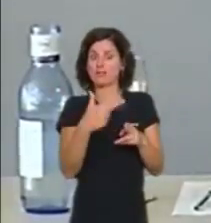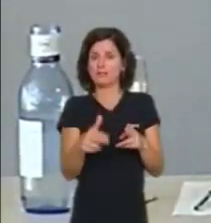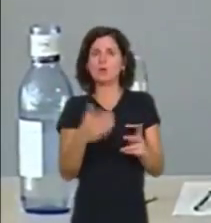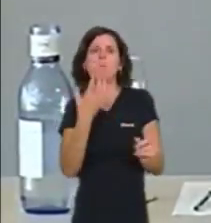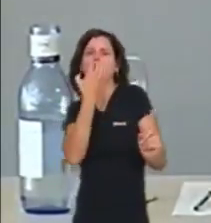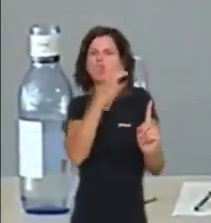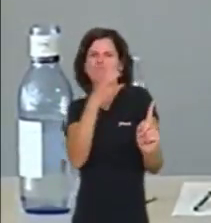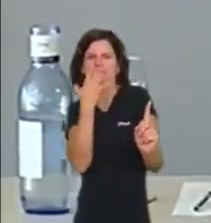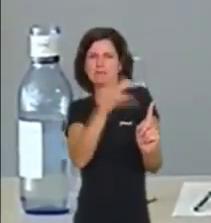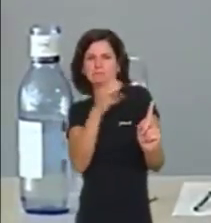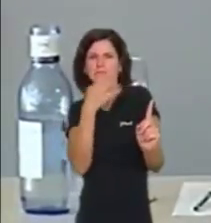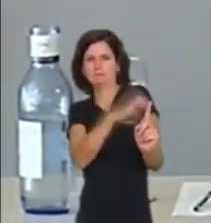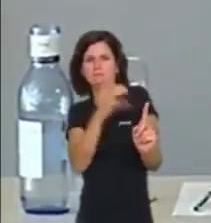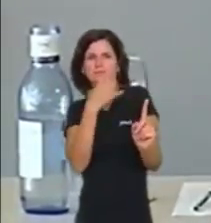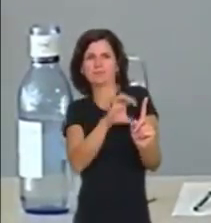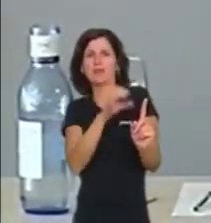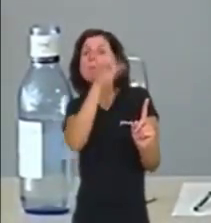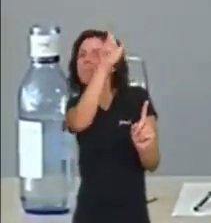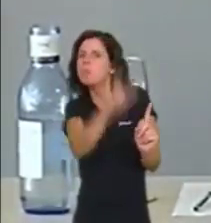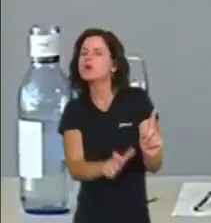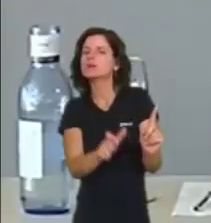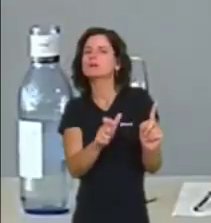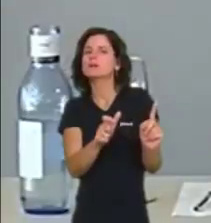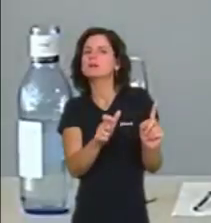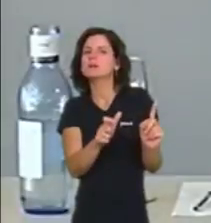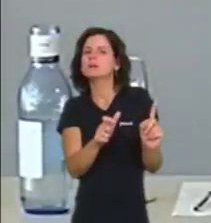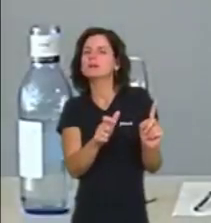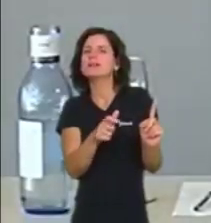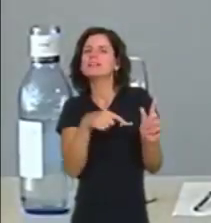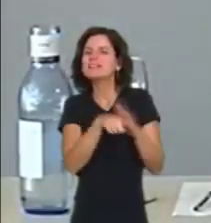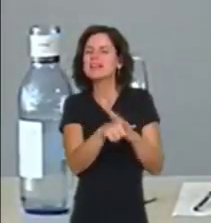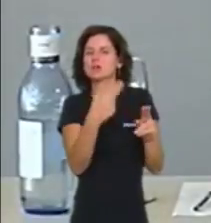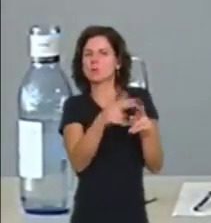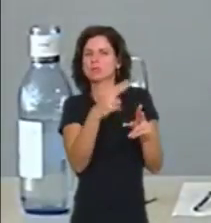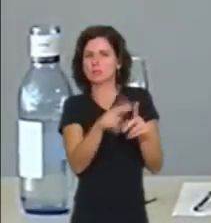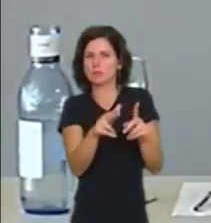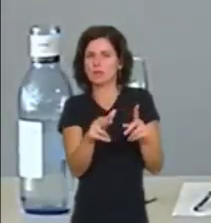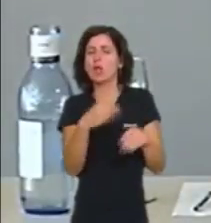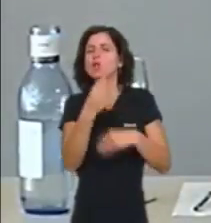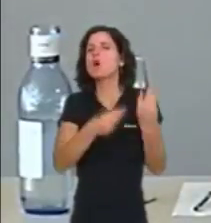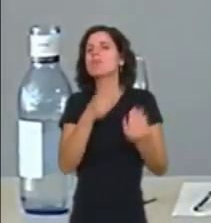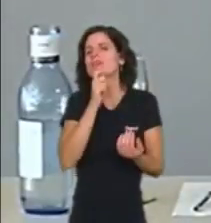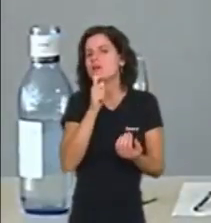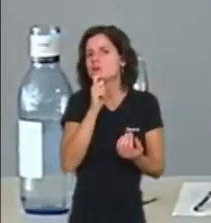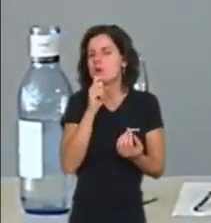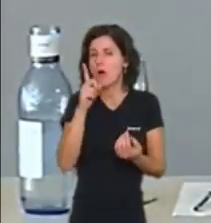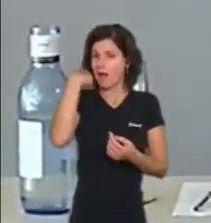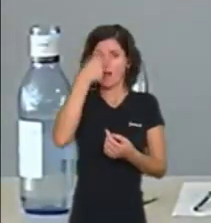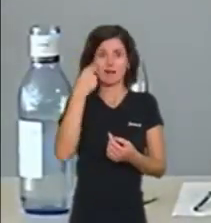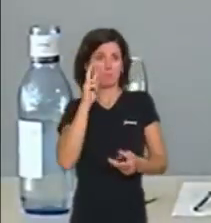més, en qüestions relacionades amb l'exercici del seu càrrec. Ho fan a la llum del dia i a cara